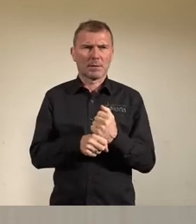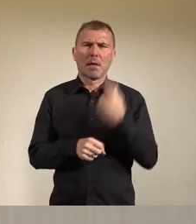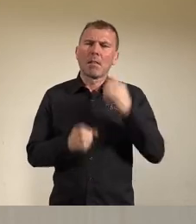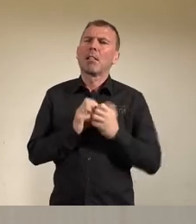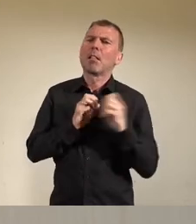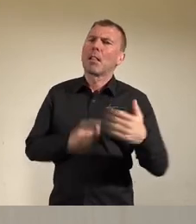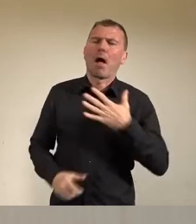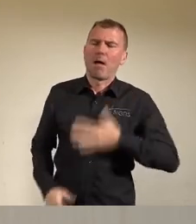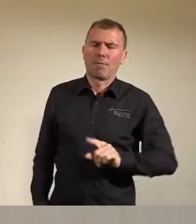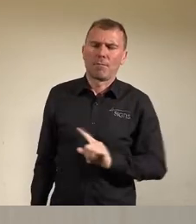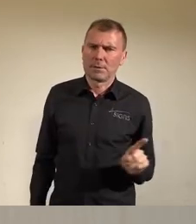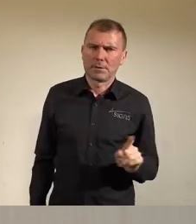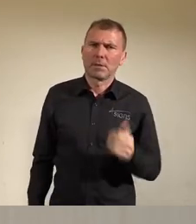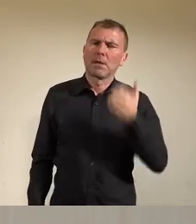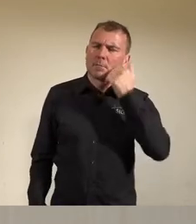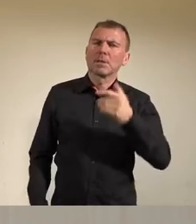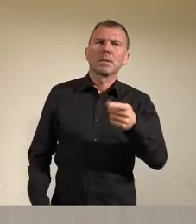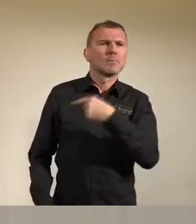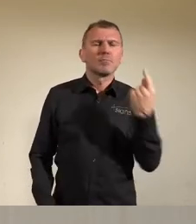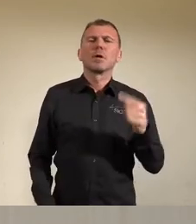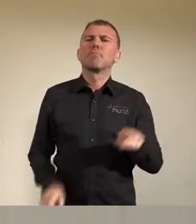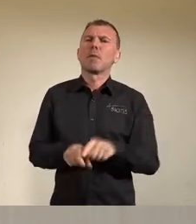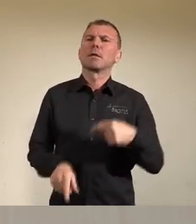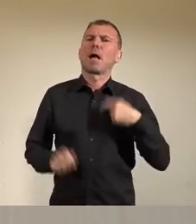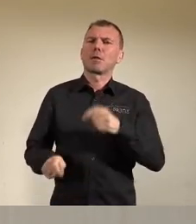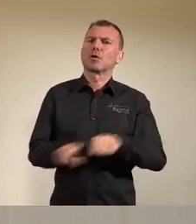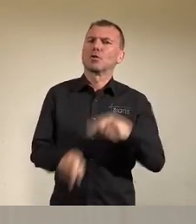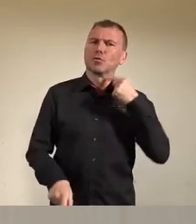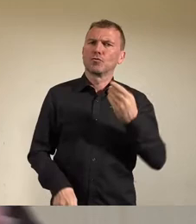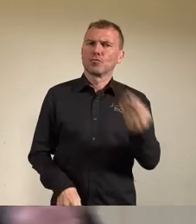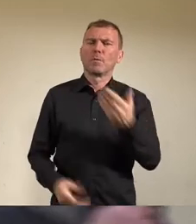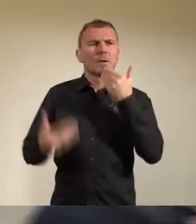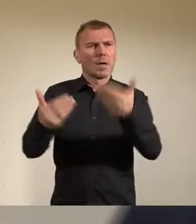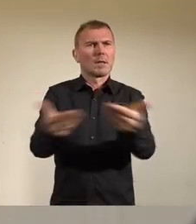nicht hier ausreizen. Bitte stimmen Sie diesem Antrag zu. Dankeschön.